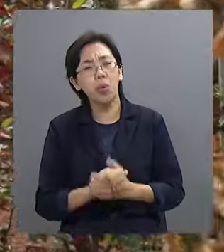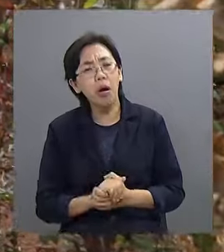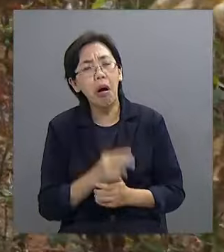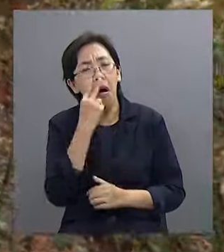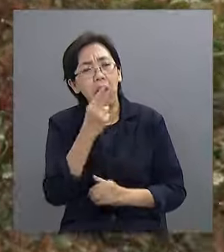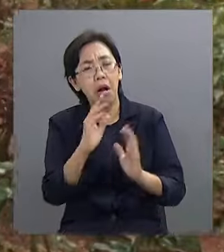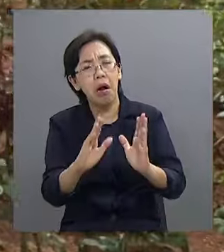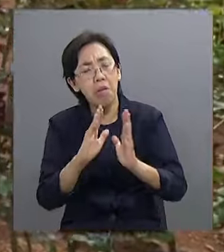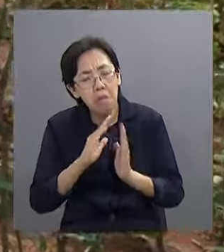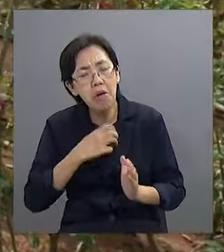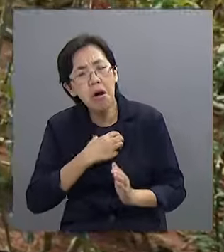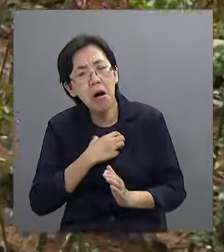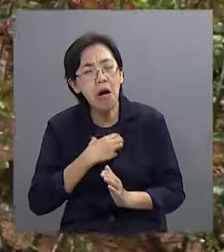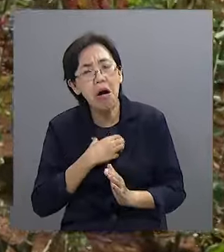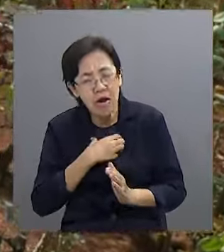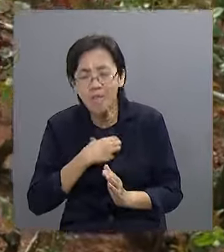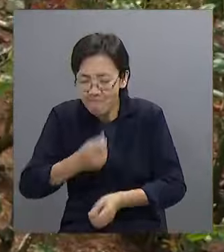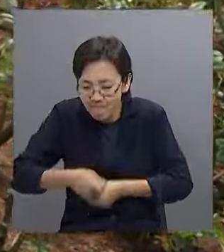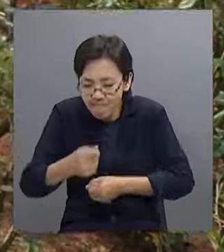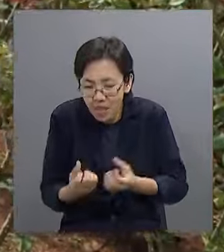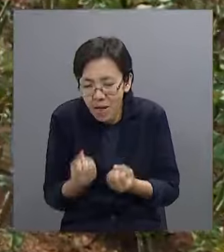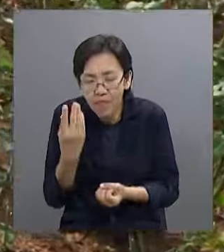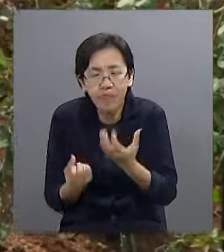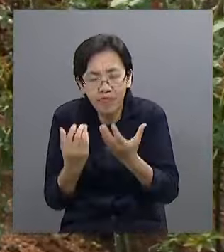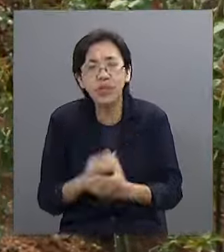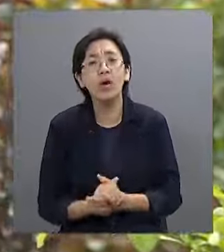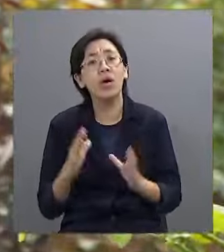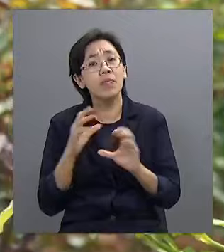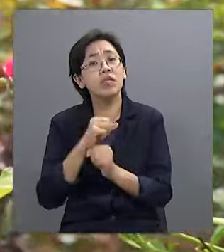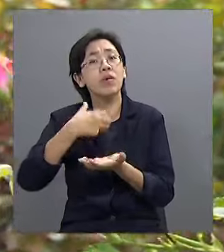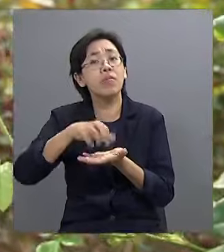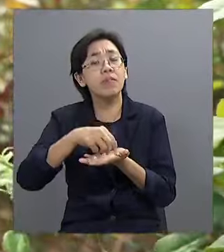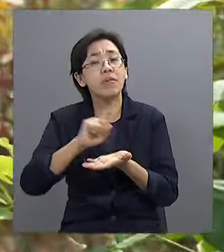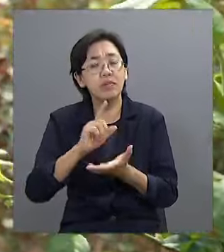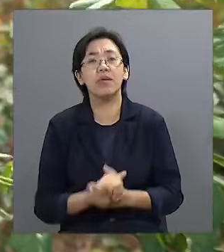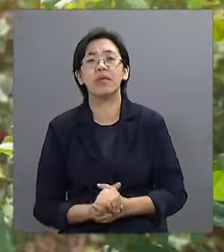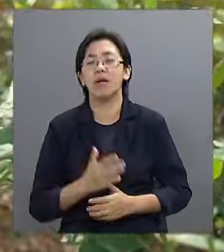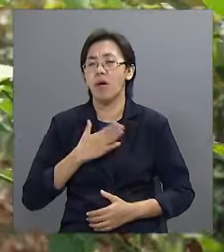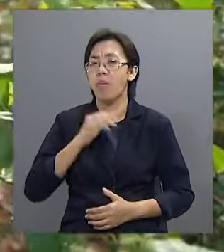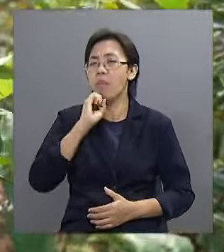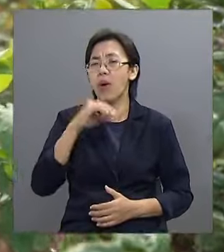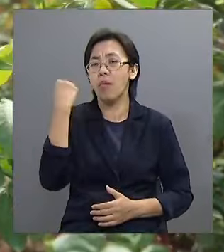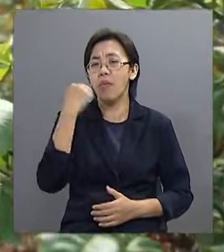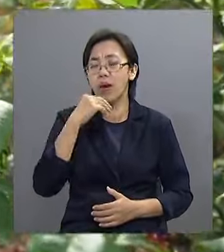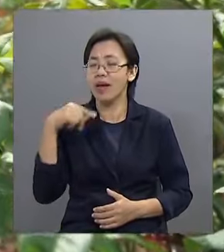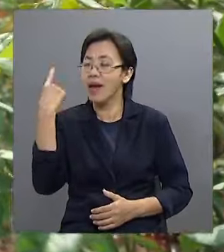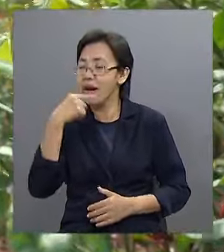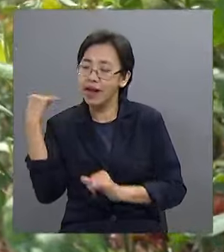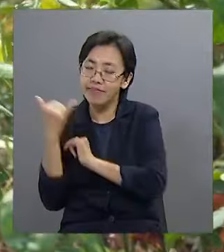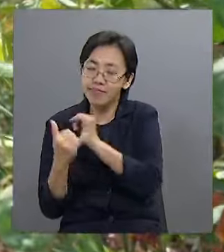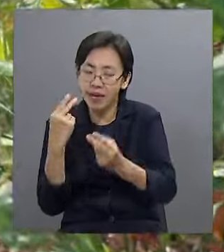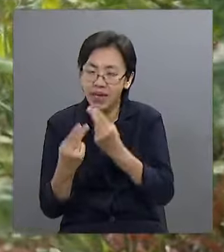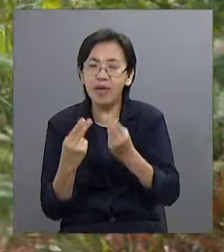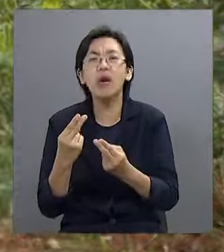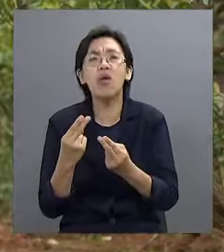บอกกับคุณผู้ชมบ้างคะ ครับสิ่งที่ผมพูดอยู่ตลอดเวลาที่คนมาดูงานที่ไร่เรามักจะบอกว่าอย่าขโมยไร่ปฐมเพ